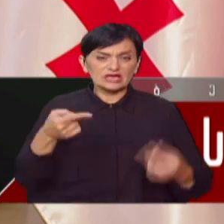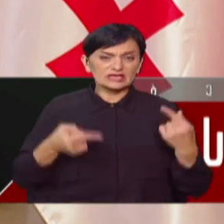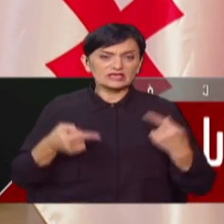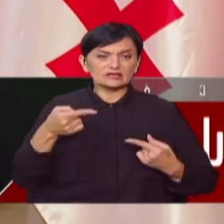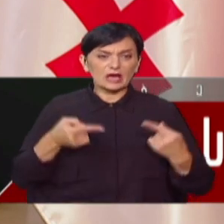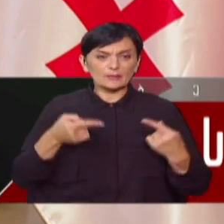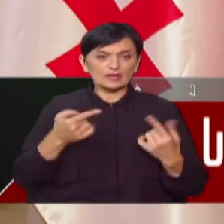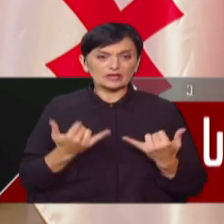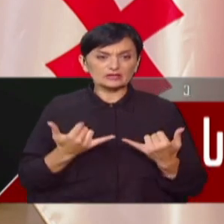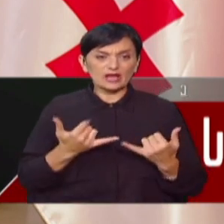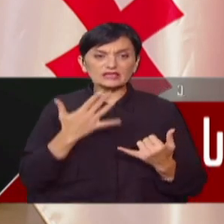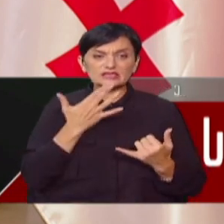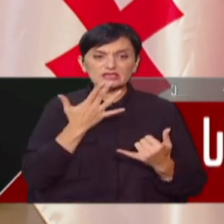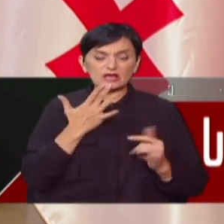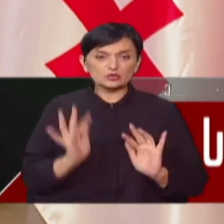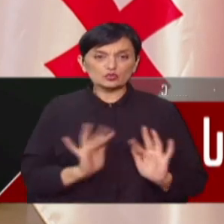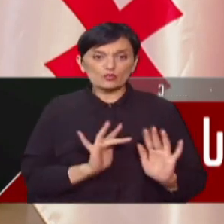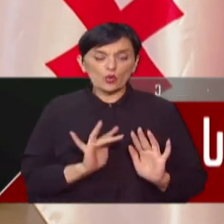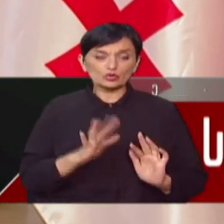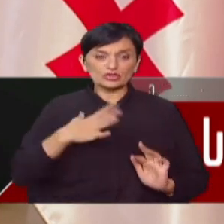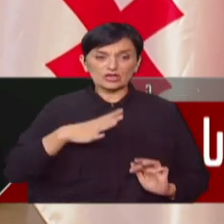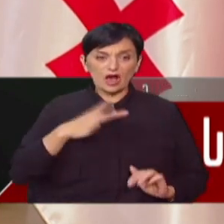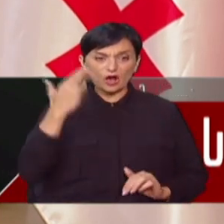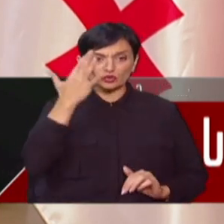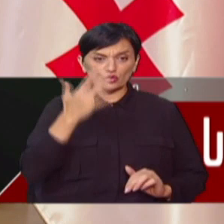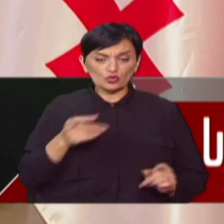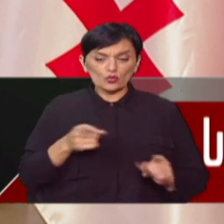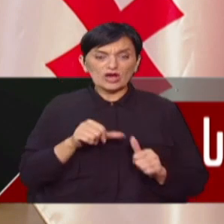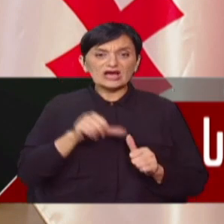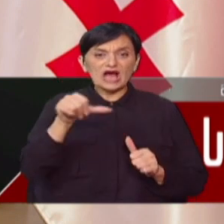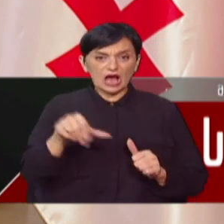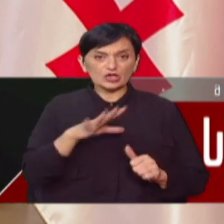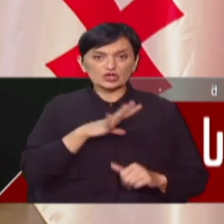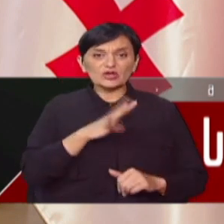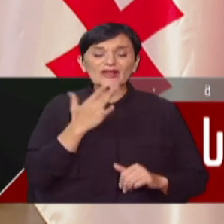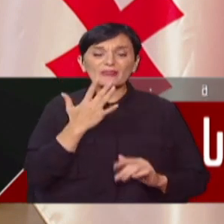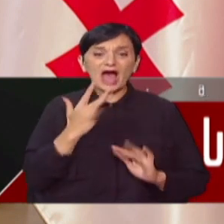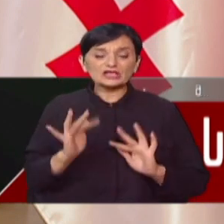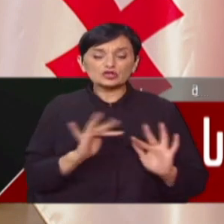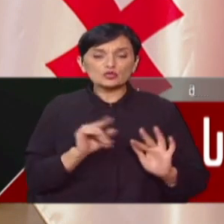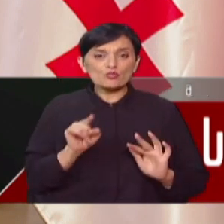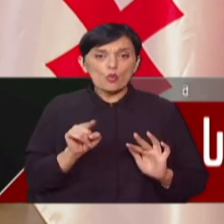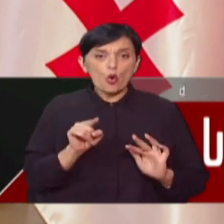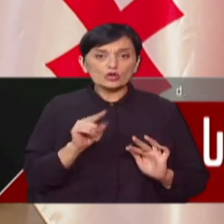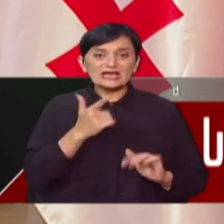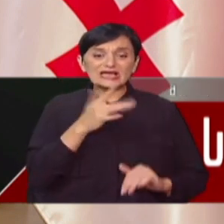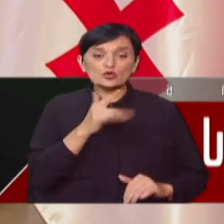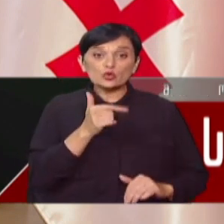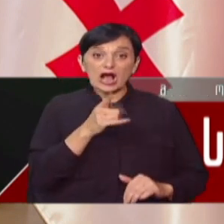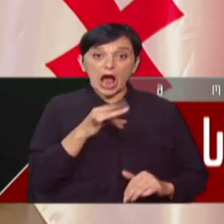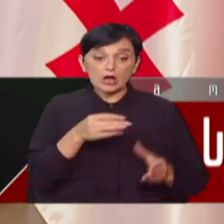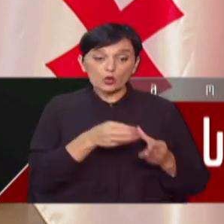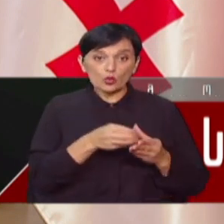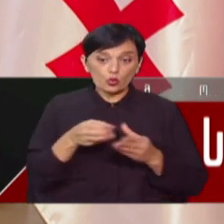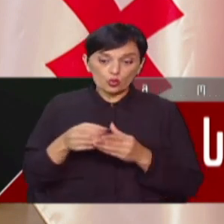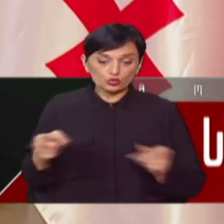დაპირისპირება დღეს ნაციონალური მოძრაობისა და ქართული ოცნების გარდა იყო ასევე ნაციონალურ მოძრაობასა და გიორგი გახარიას გუნდ